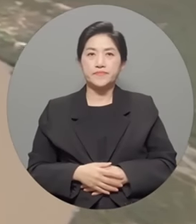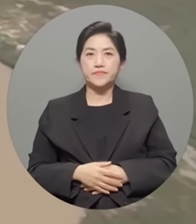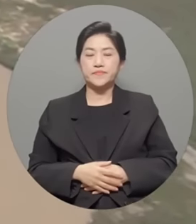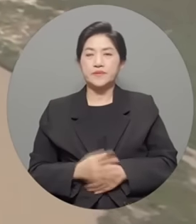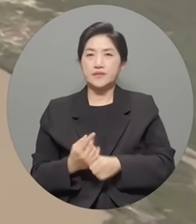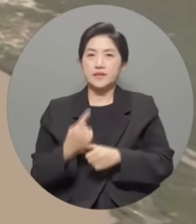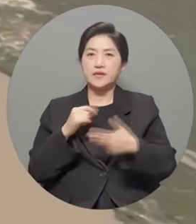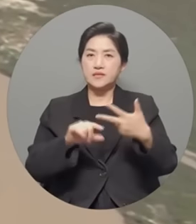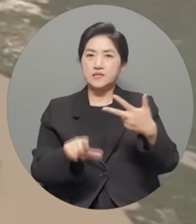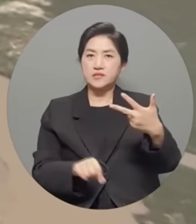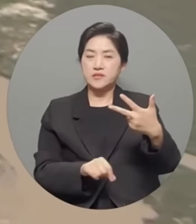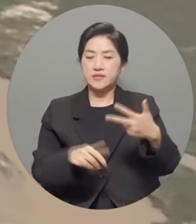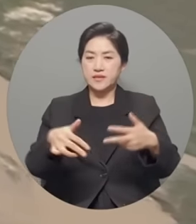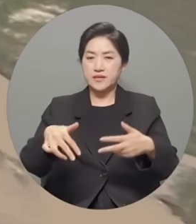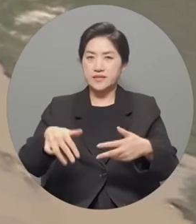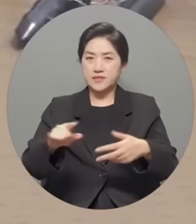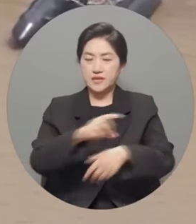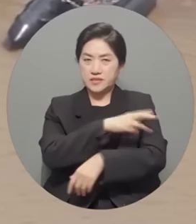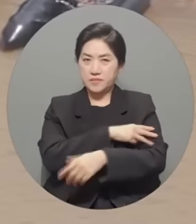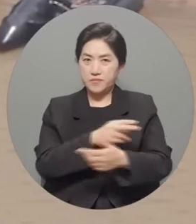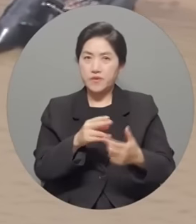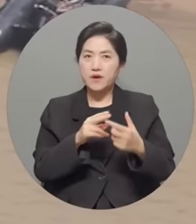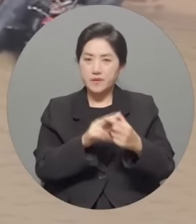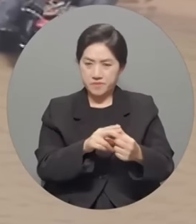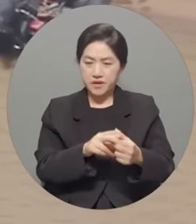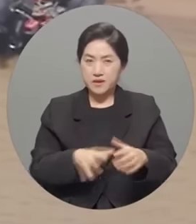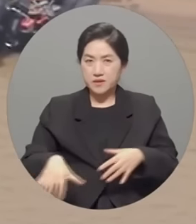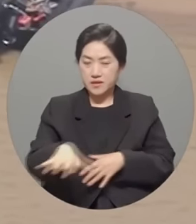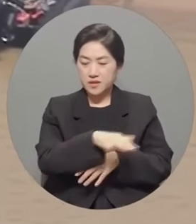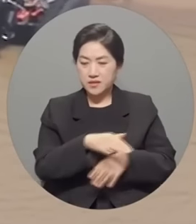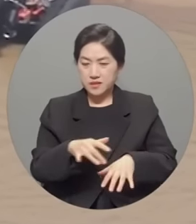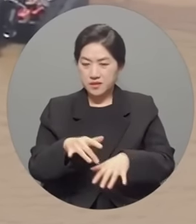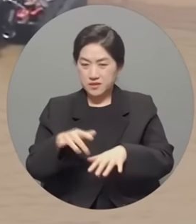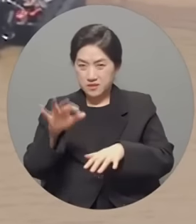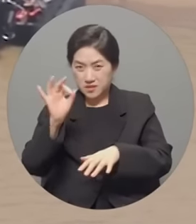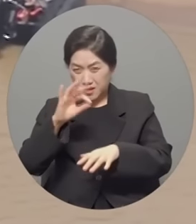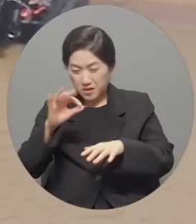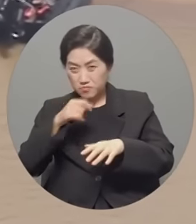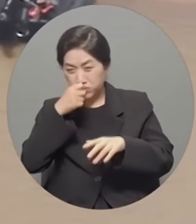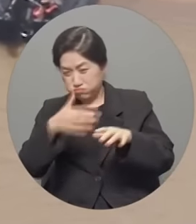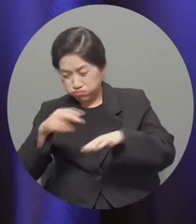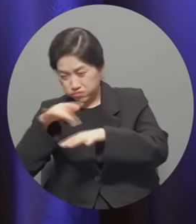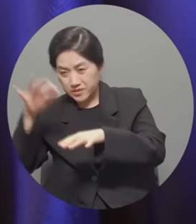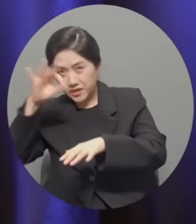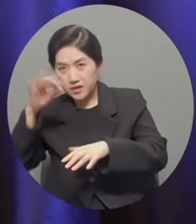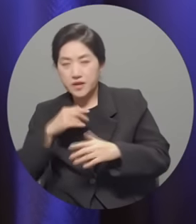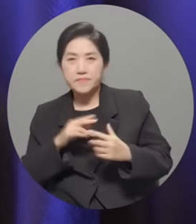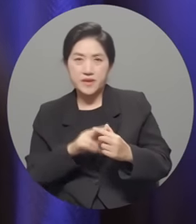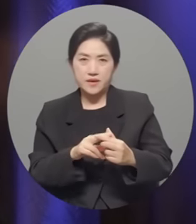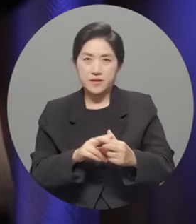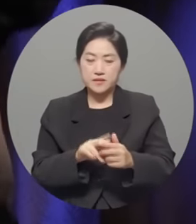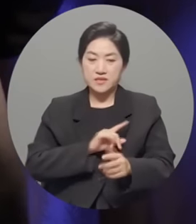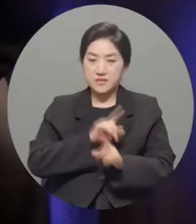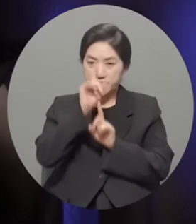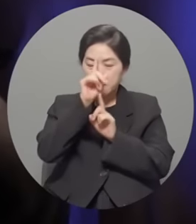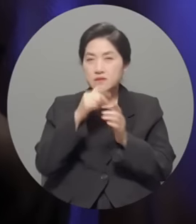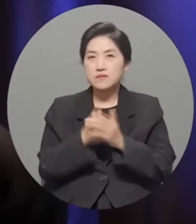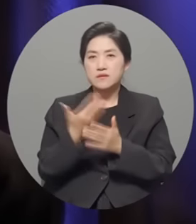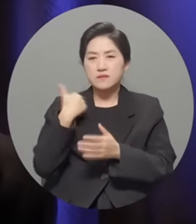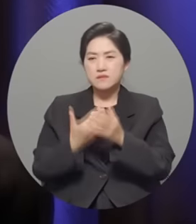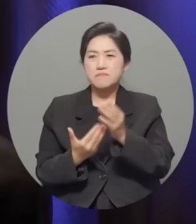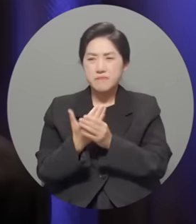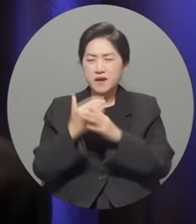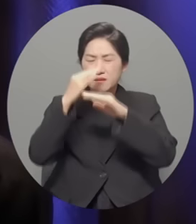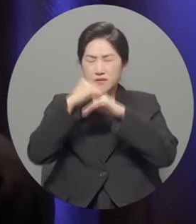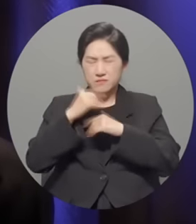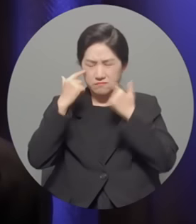지난해 7월 최상병과 함께 실종자 수색에 나섰던 이모 씨. 작전에 투입됐던 당시 상황을 지금도 생생히